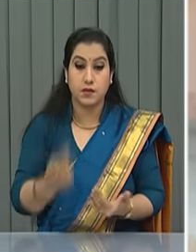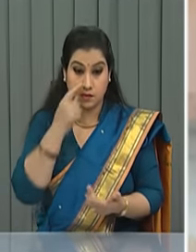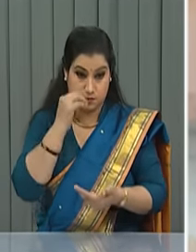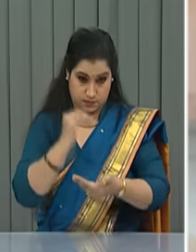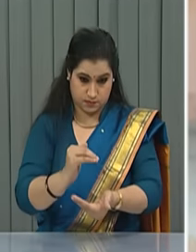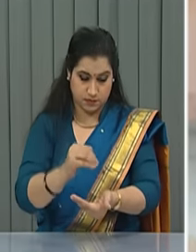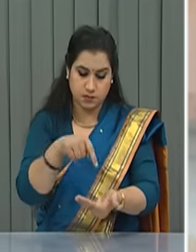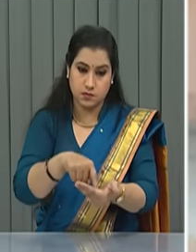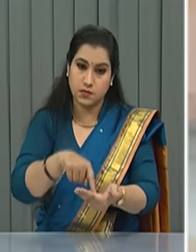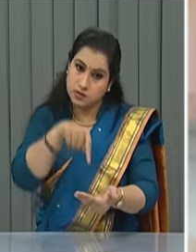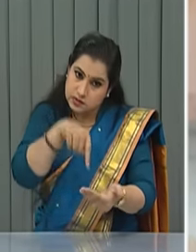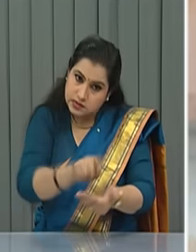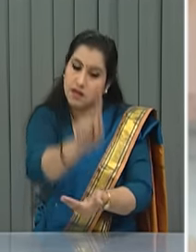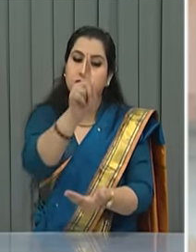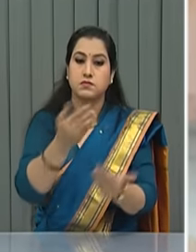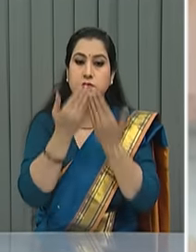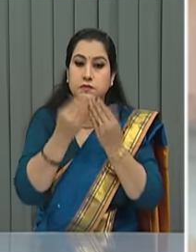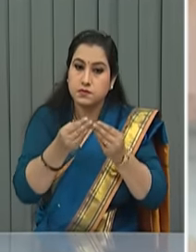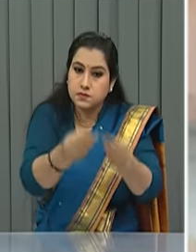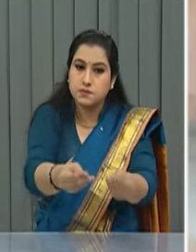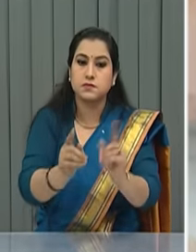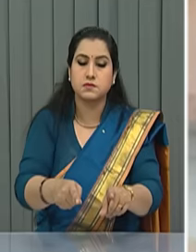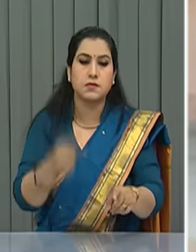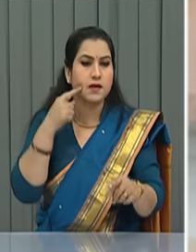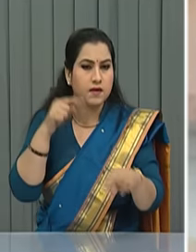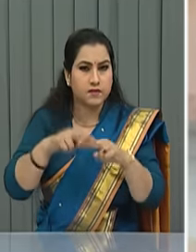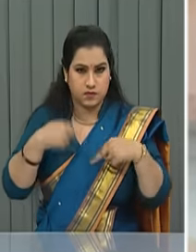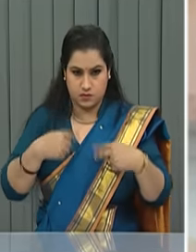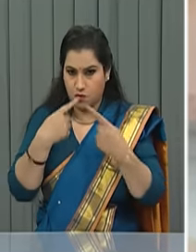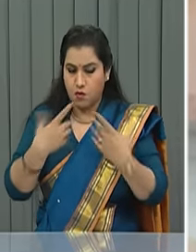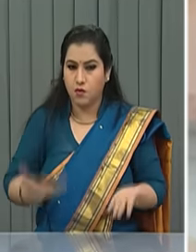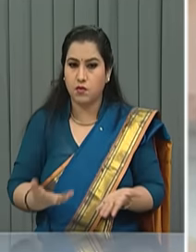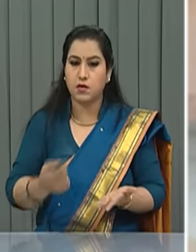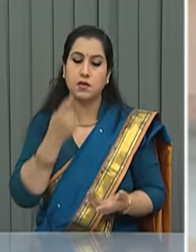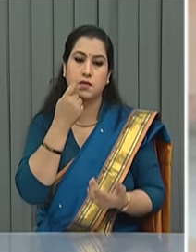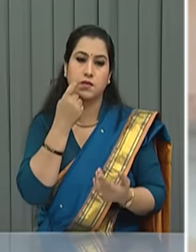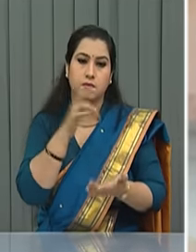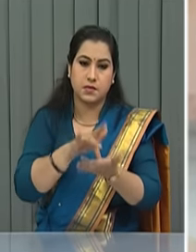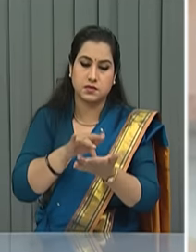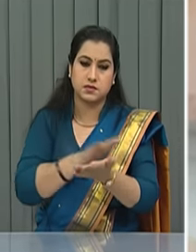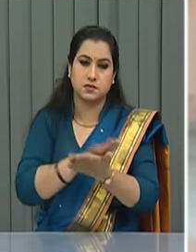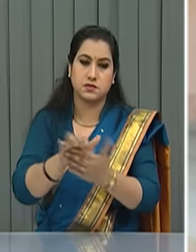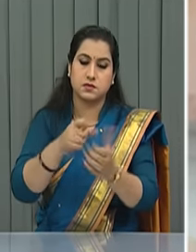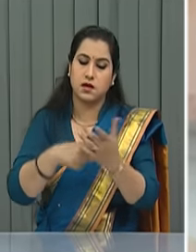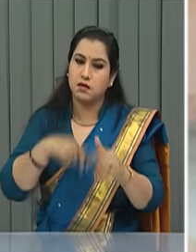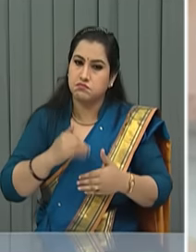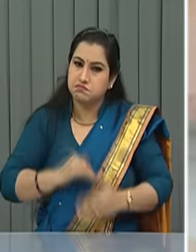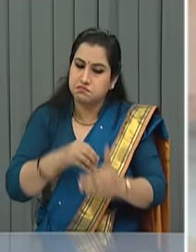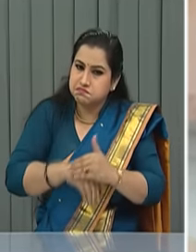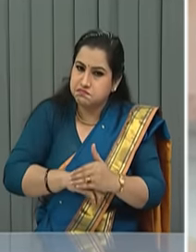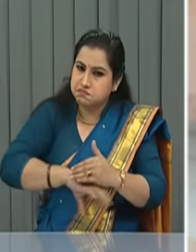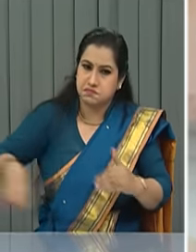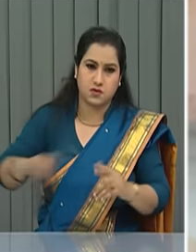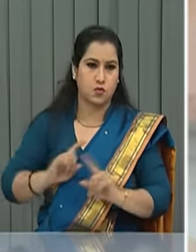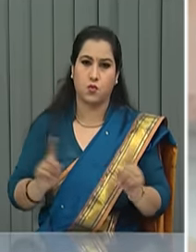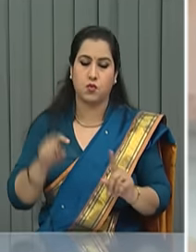को हमें आत्मनिर्भर बनाना है। हरियाणा की अगर मैं बात करूँ तो कन्या भ्रूण हत्या जैसा पाप ना हो, मैं समझता हूँ